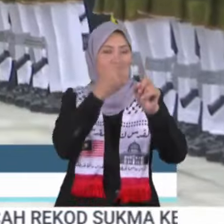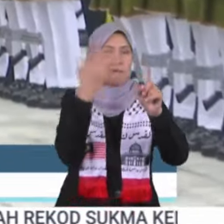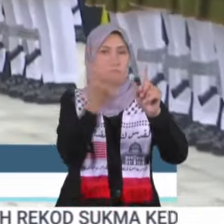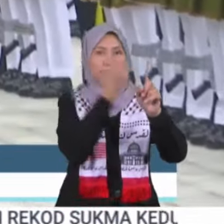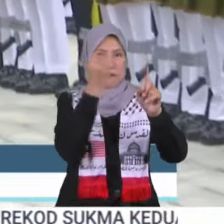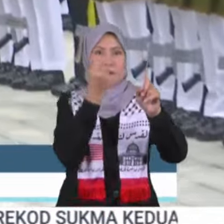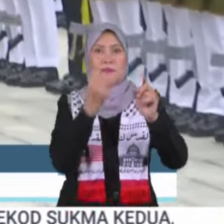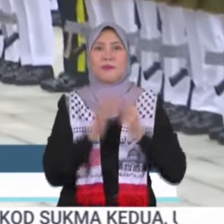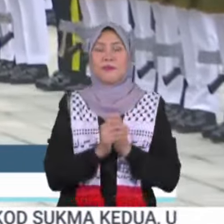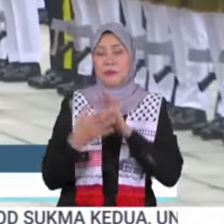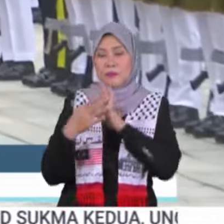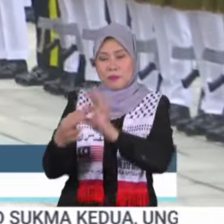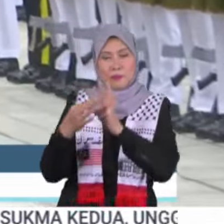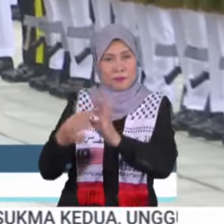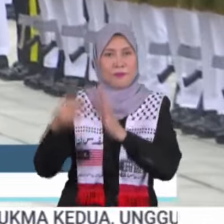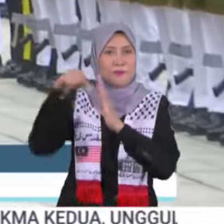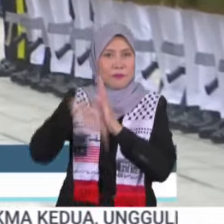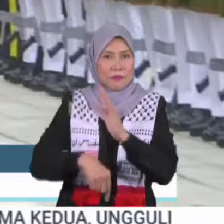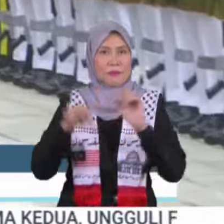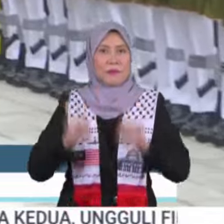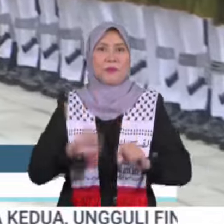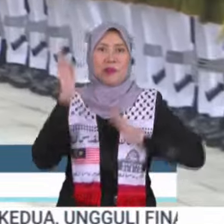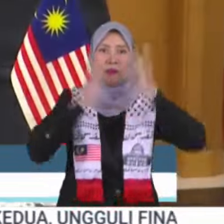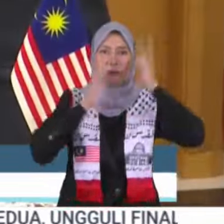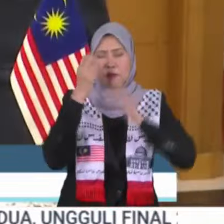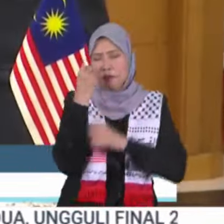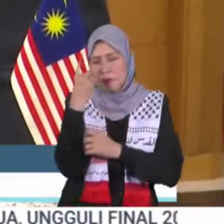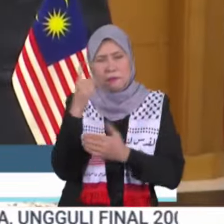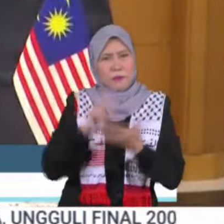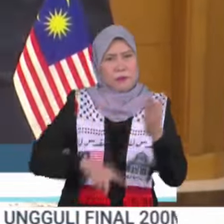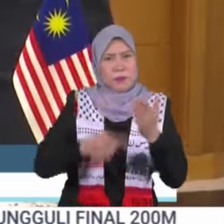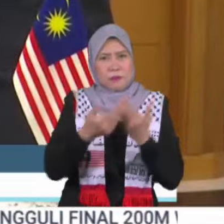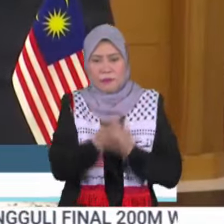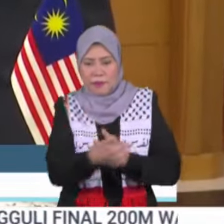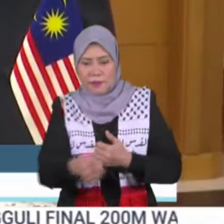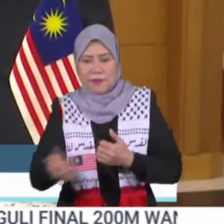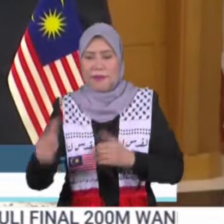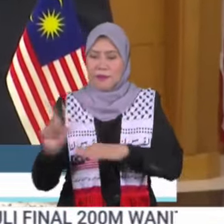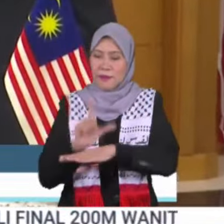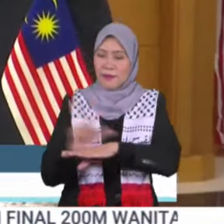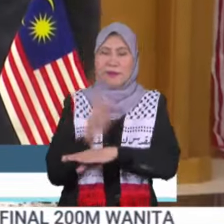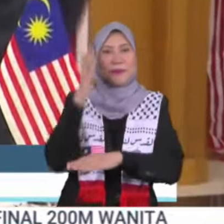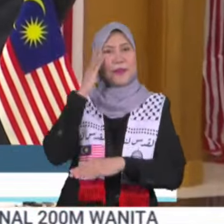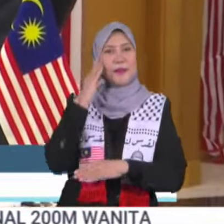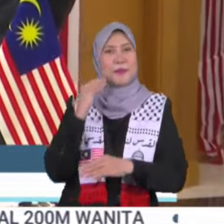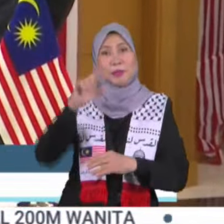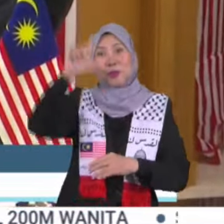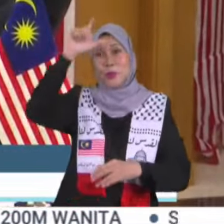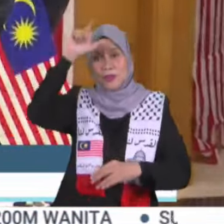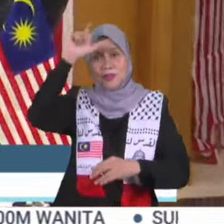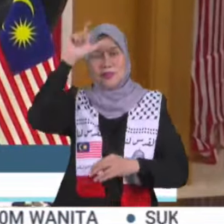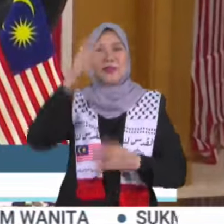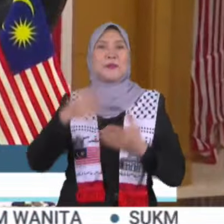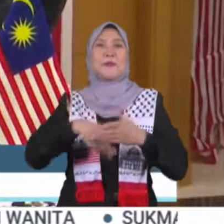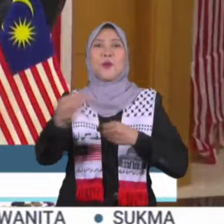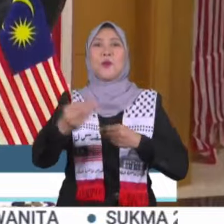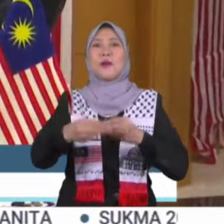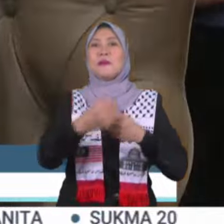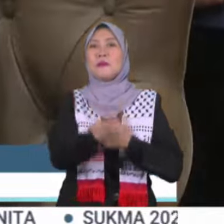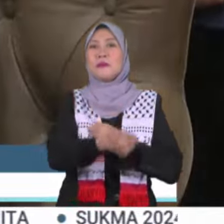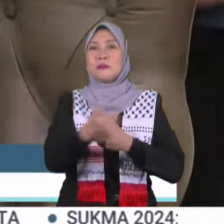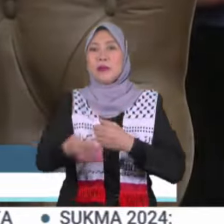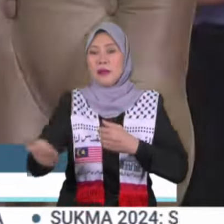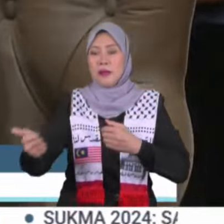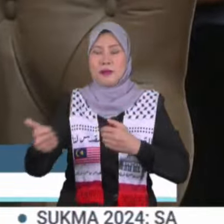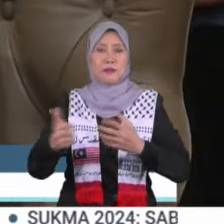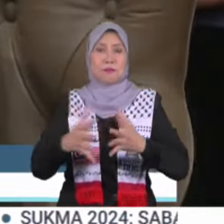tersebut. Kerjasama lebih mendalam membolehkan Malaysia memahami mengenai aset, latihan dan pengalaman Turki sebagai antara pengeluar terbesar